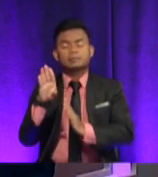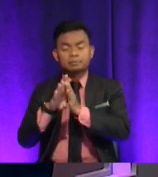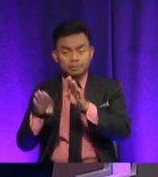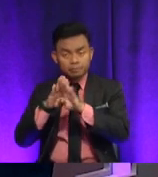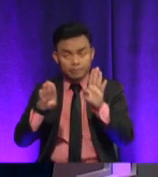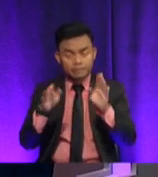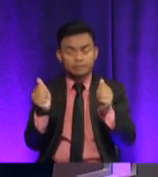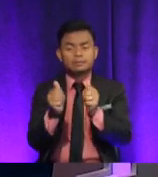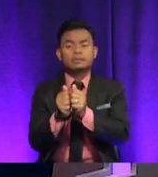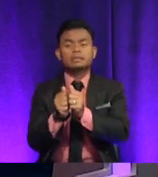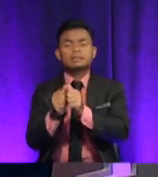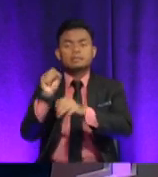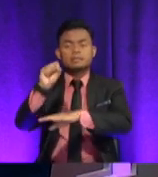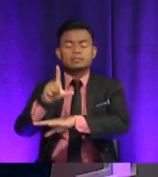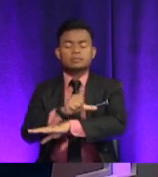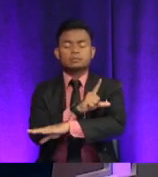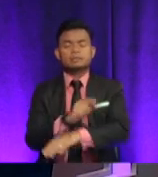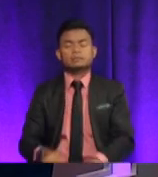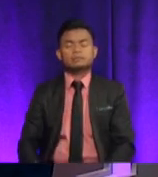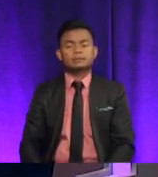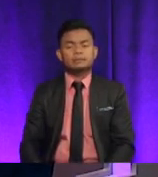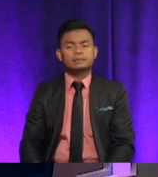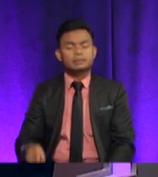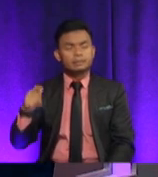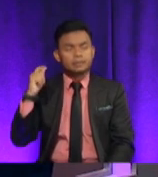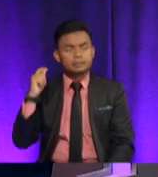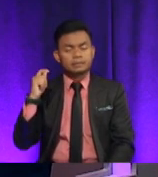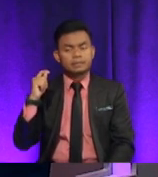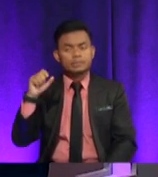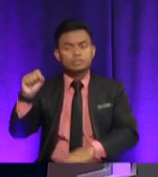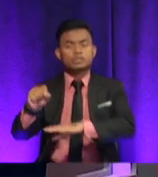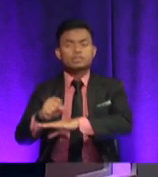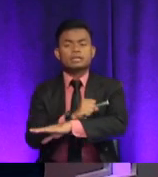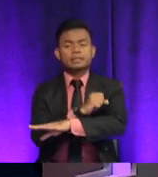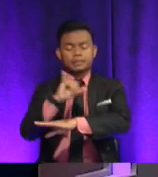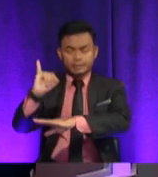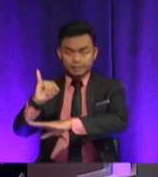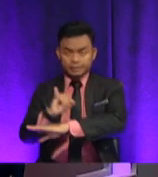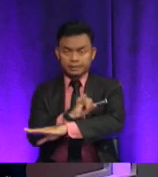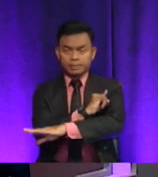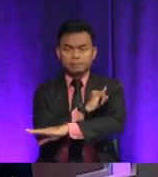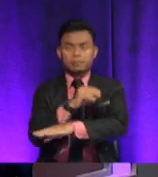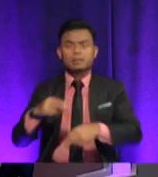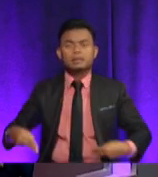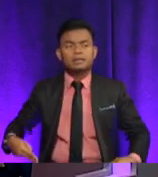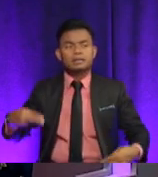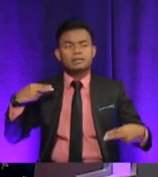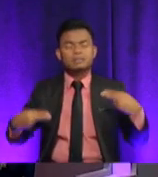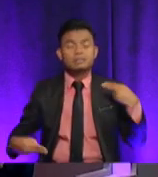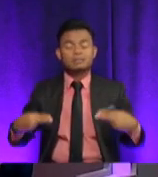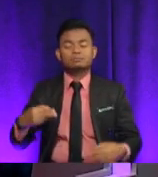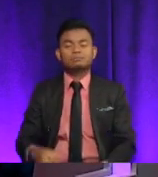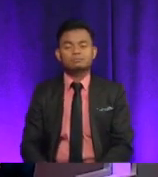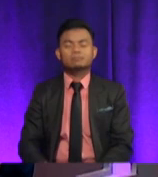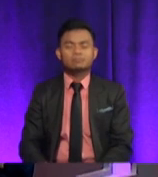meninggalkan syair Irama hiasan ataupun kalau dulu dikenali dengan nama Irama Siti zawiyah Oke kita lihat dulu apa itu